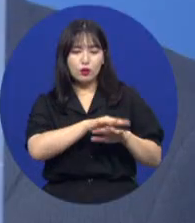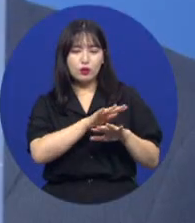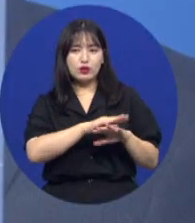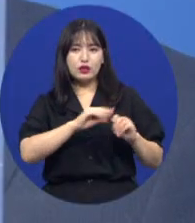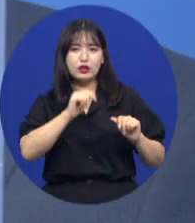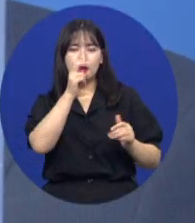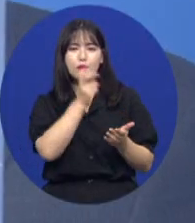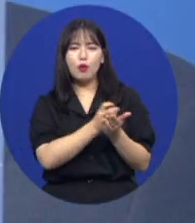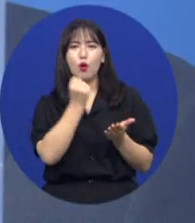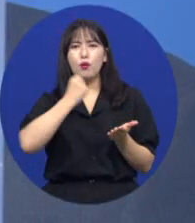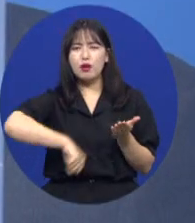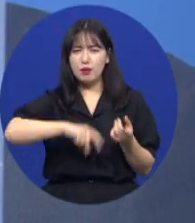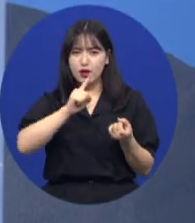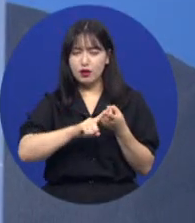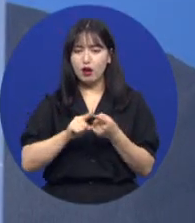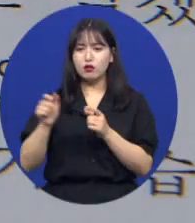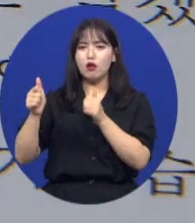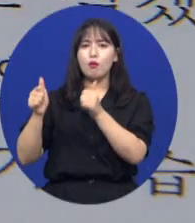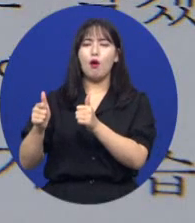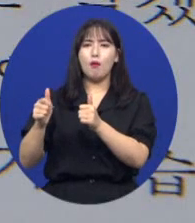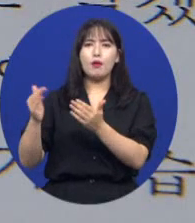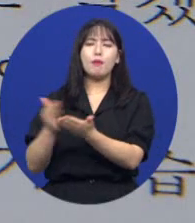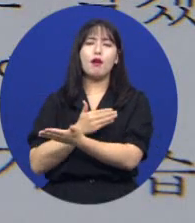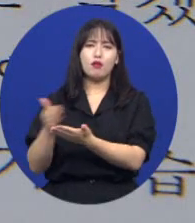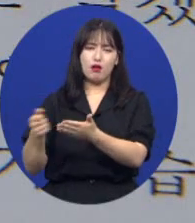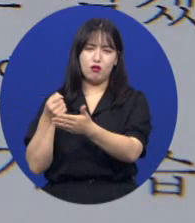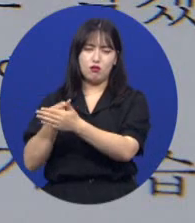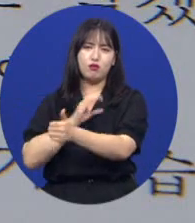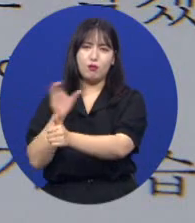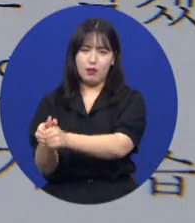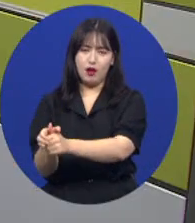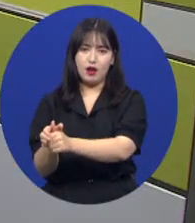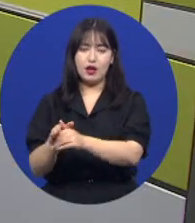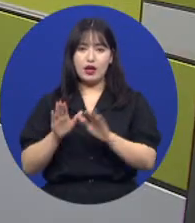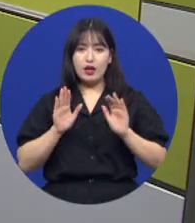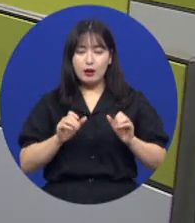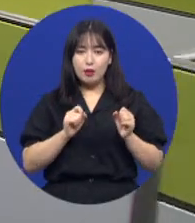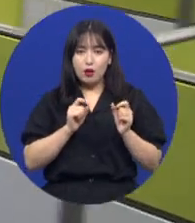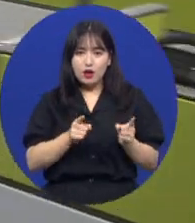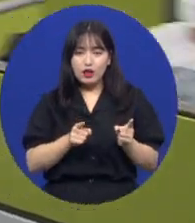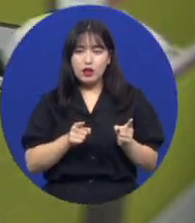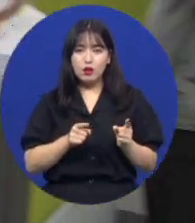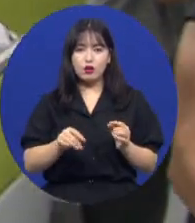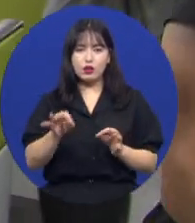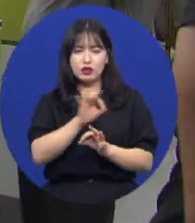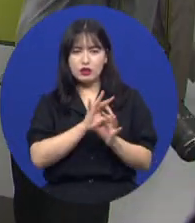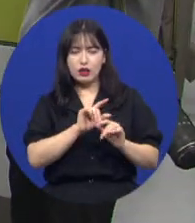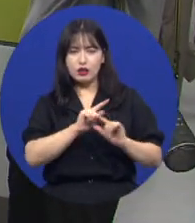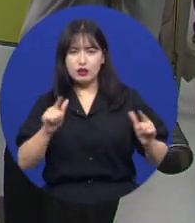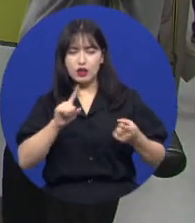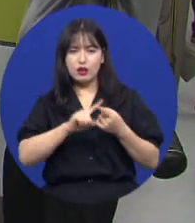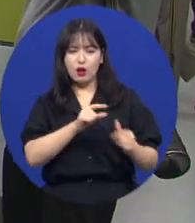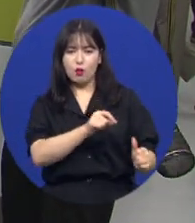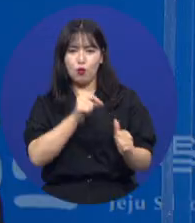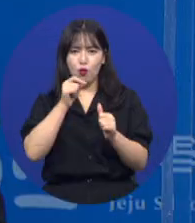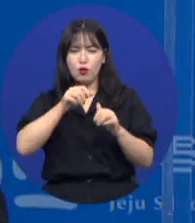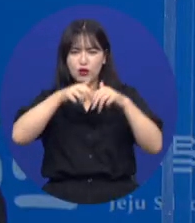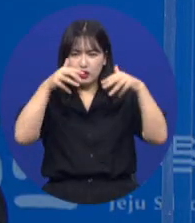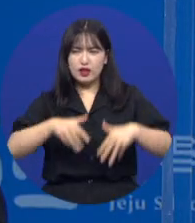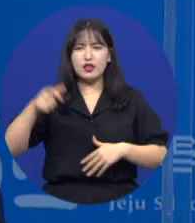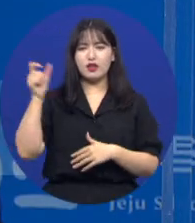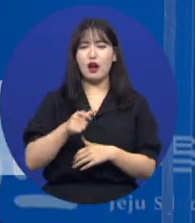수지는 사법기관 이 판단할 일 며 이번을 계기로 인사 검증 체계를 강화하겠다고 말했습니다